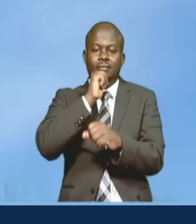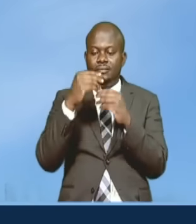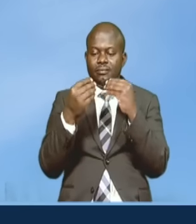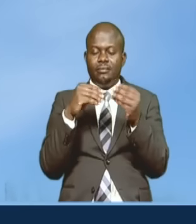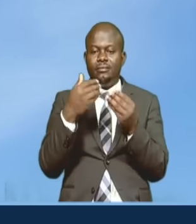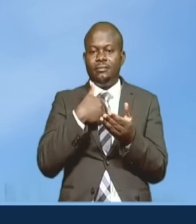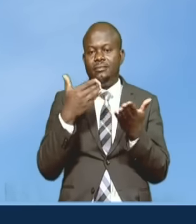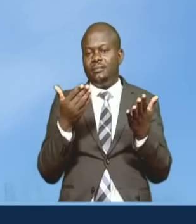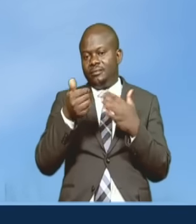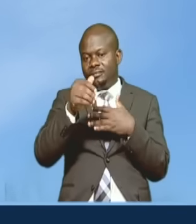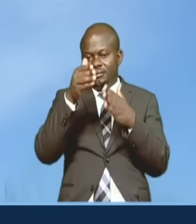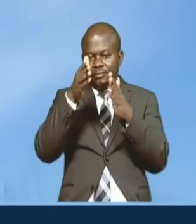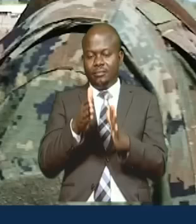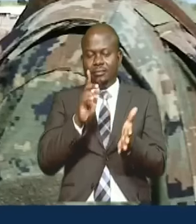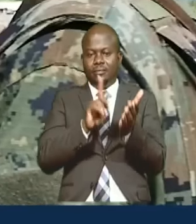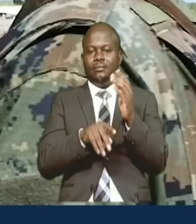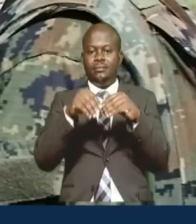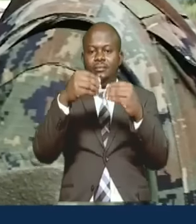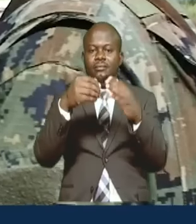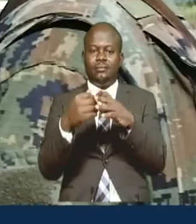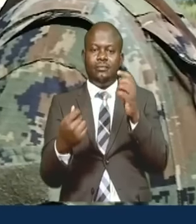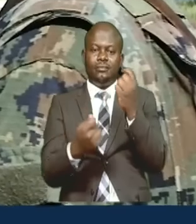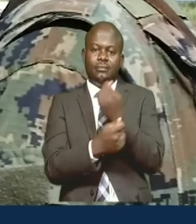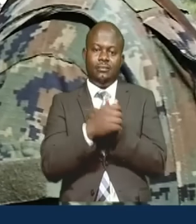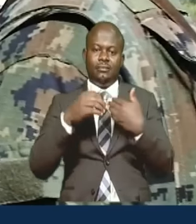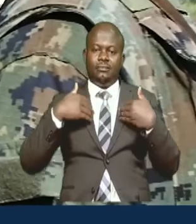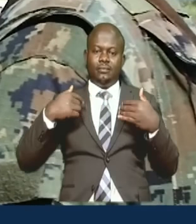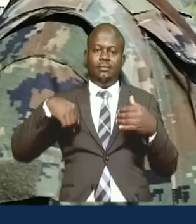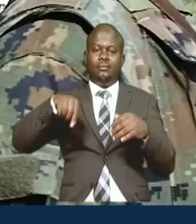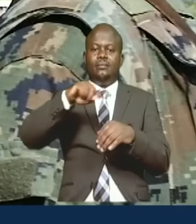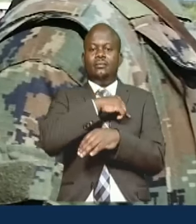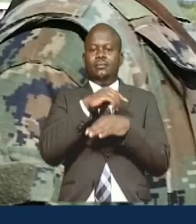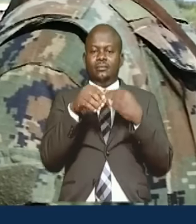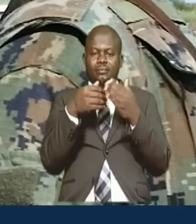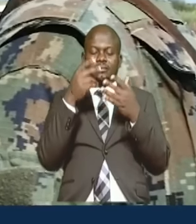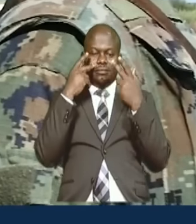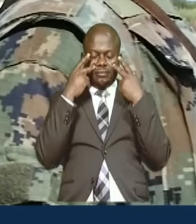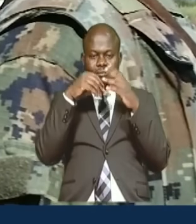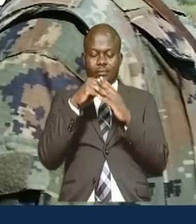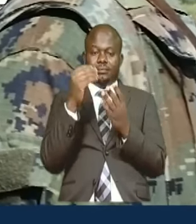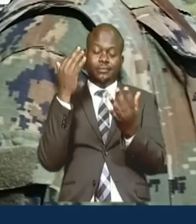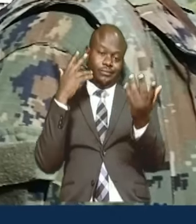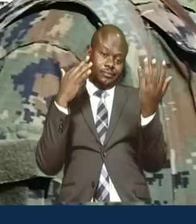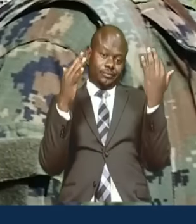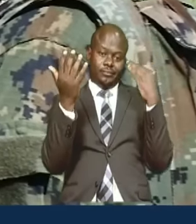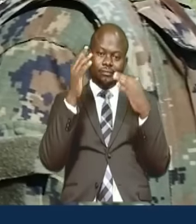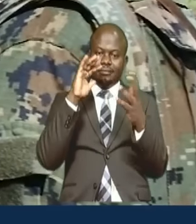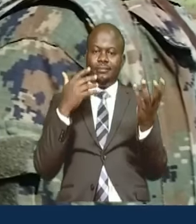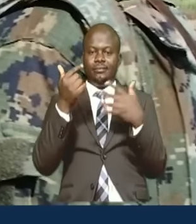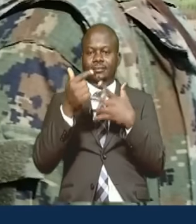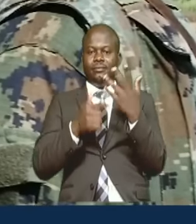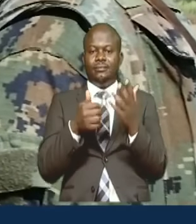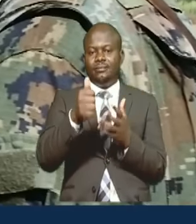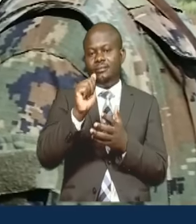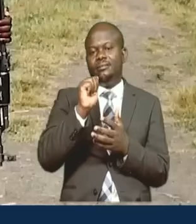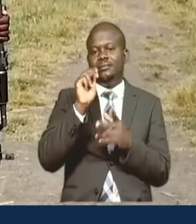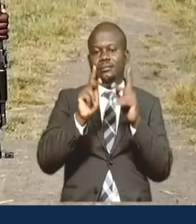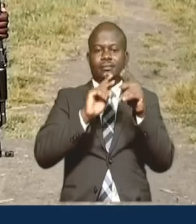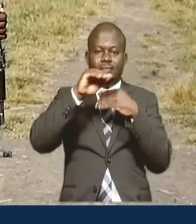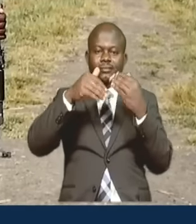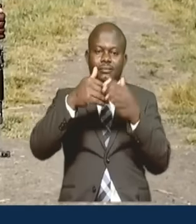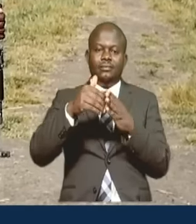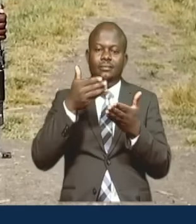afite uwo muntu niki bahinduye ubuzima bwacu tubona turi nko muri paradizo icyo kintu abaturage iyo